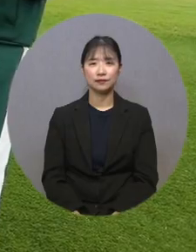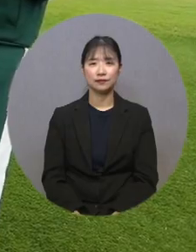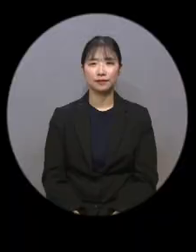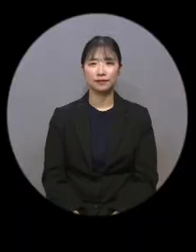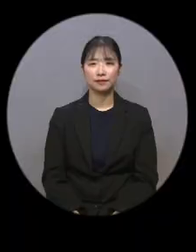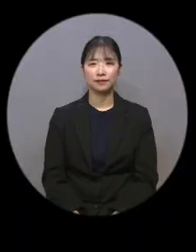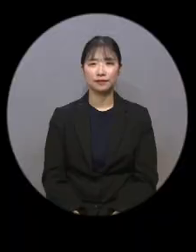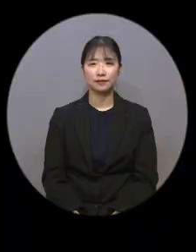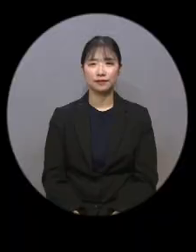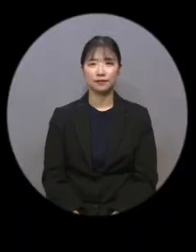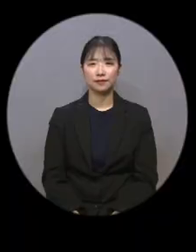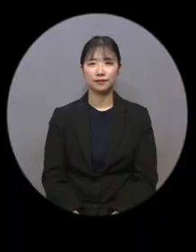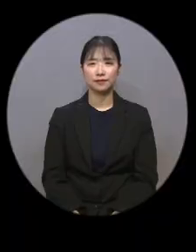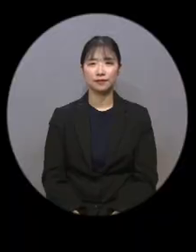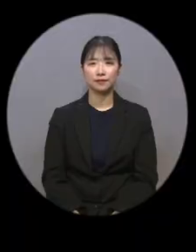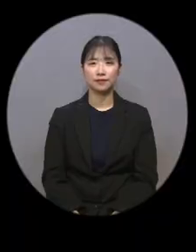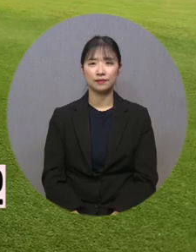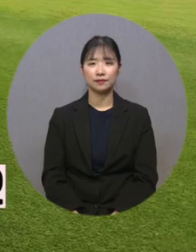기억해야